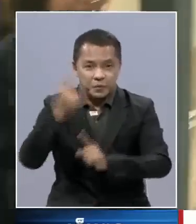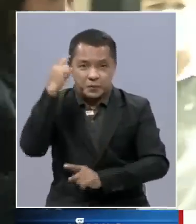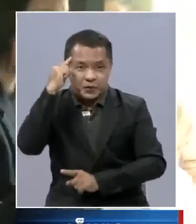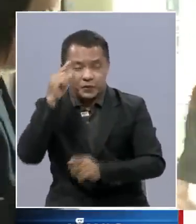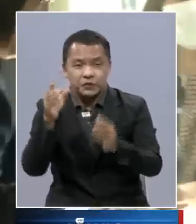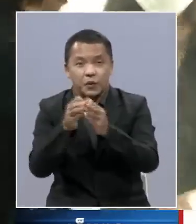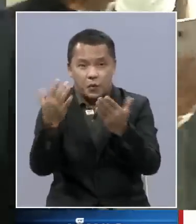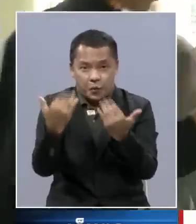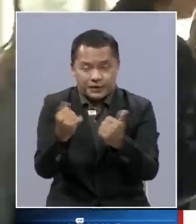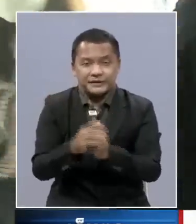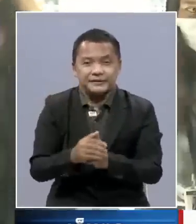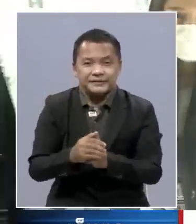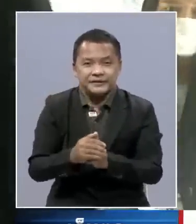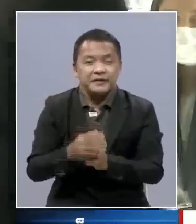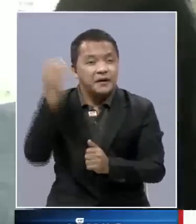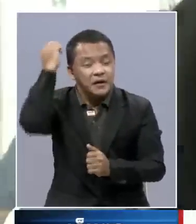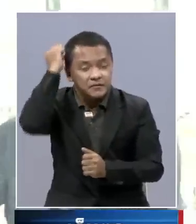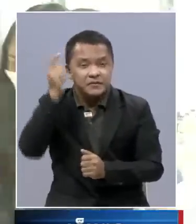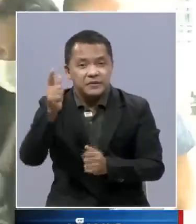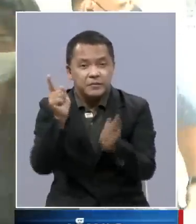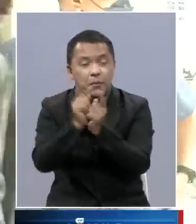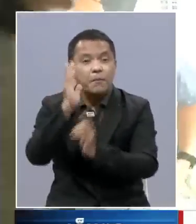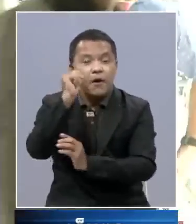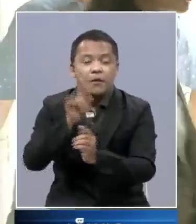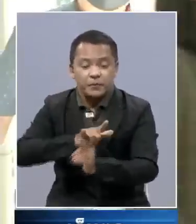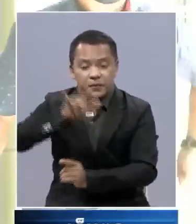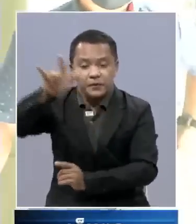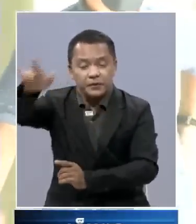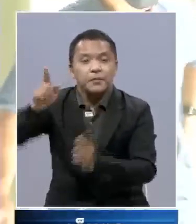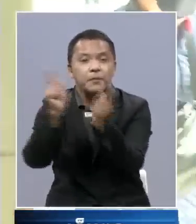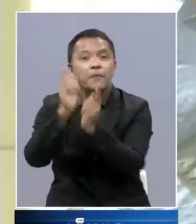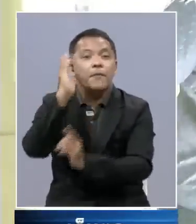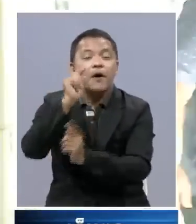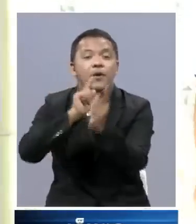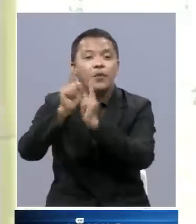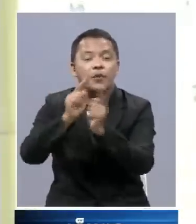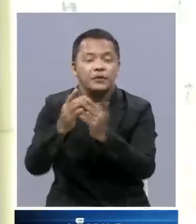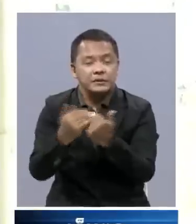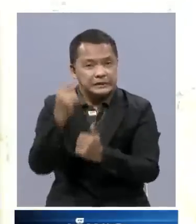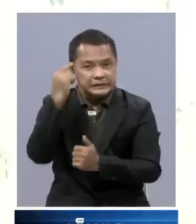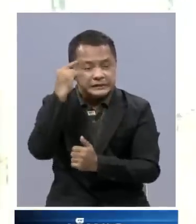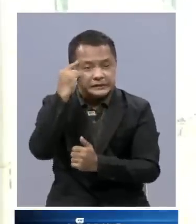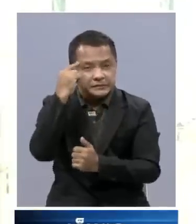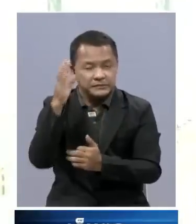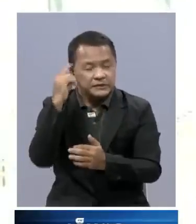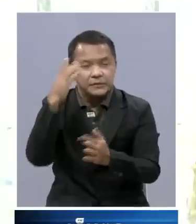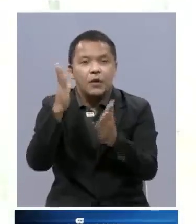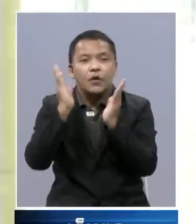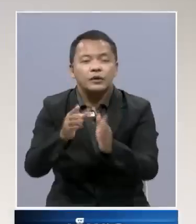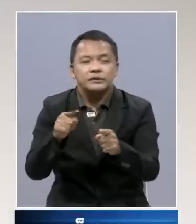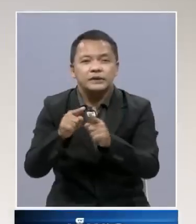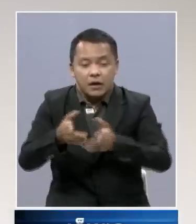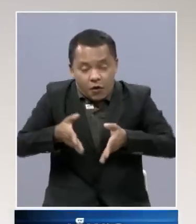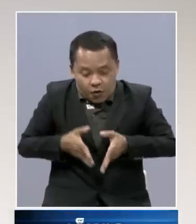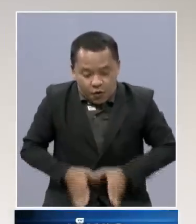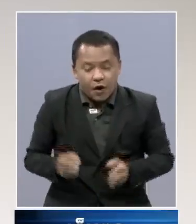ความเคลื่อนไหวล่าสุดเนี่ยไปพบคุณพ่อแล้วนะบินเดี่ยวไปด้วยนะ คืออันนี้ถ้าไม่ได้คิดอะไรนะฮะค ือ คนเพิ่งจะค